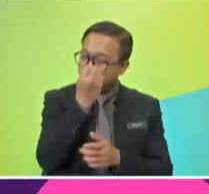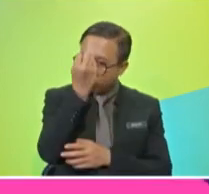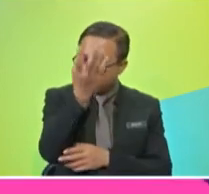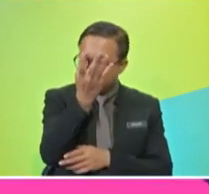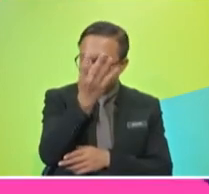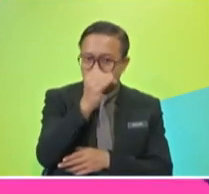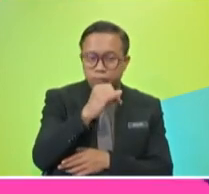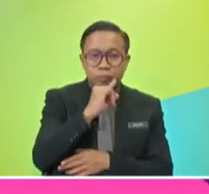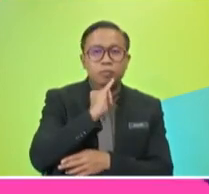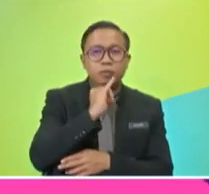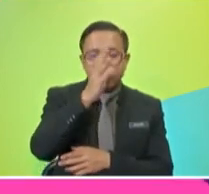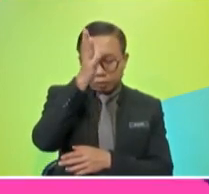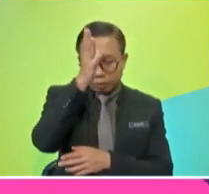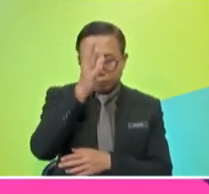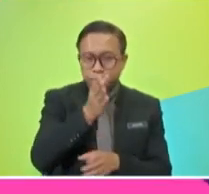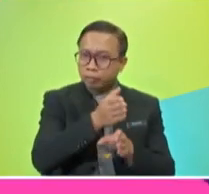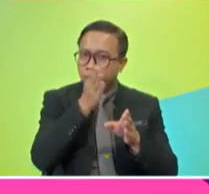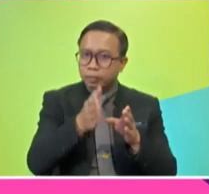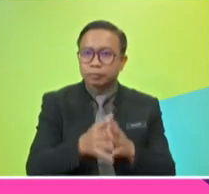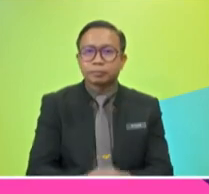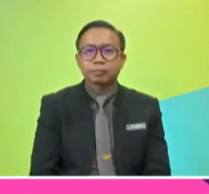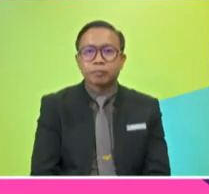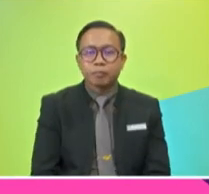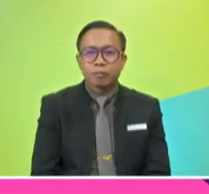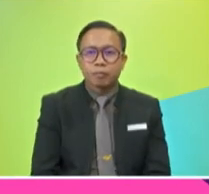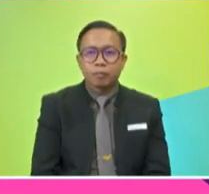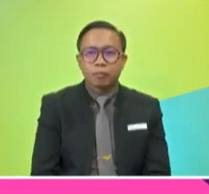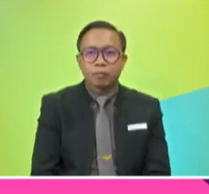baper ada jawaban lain oke